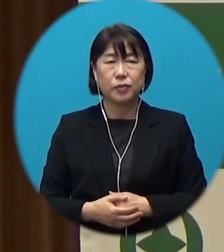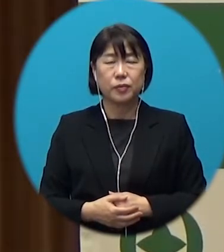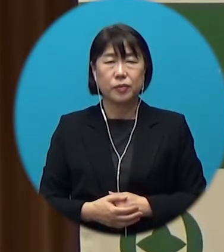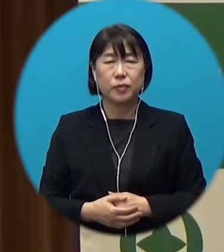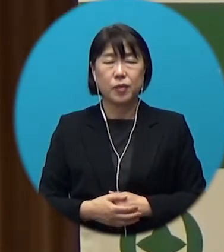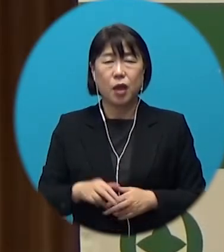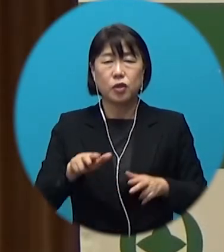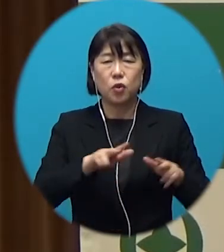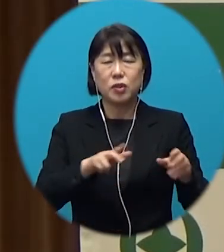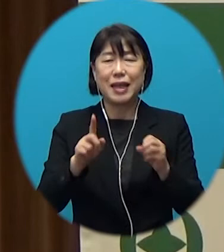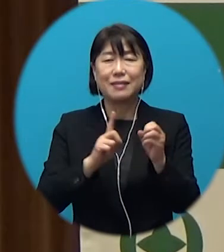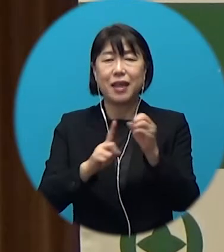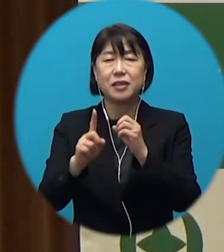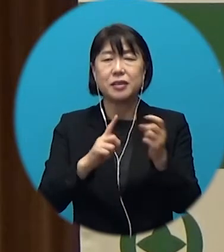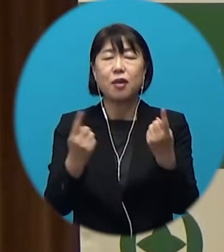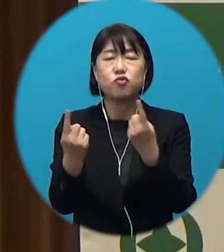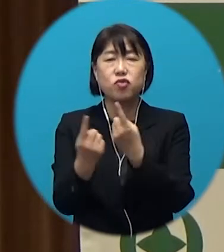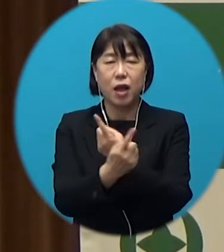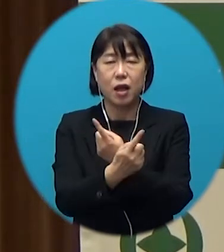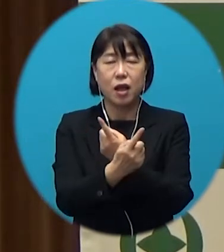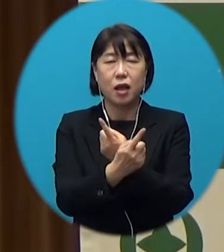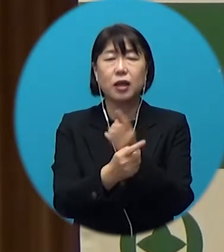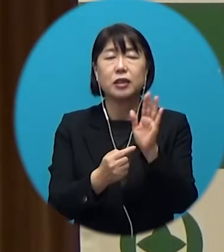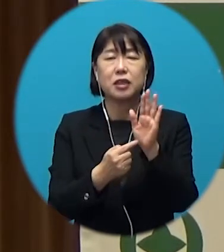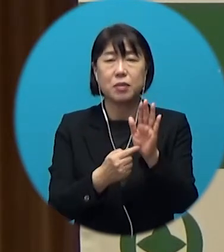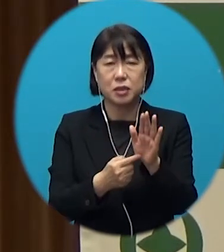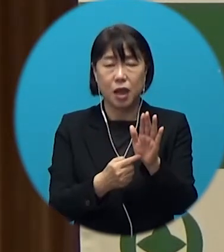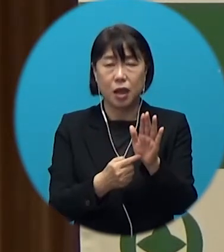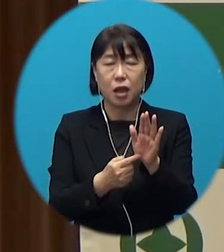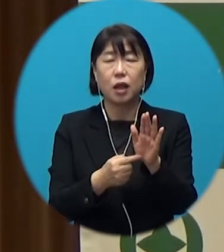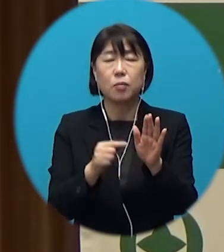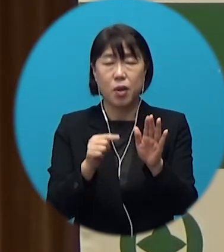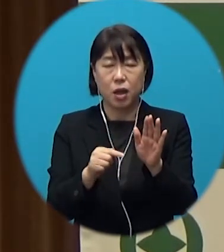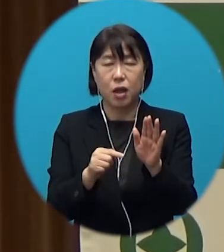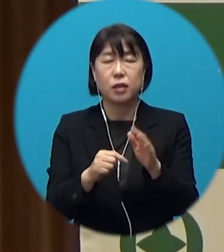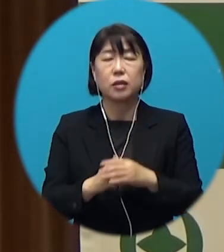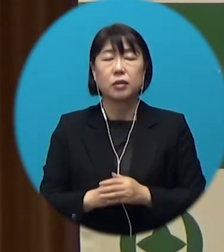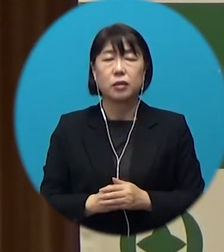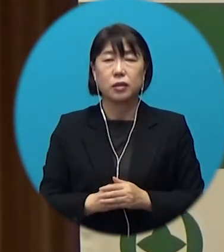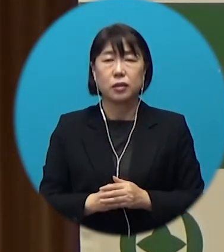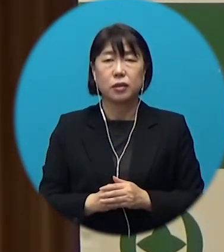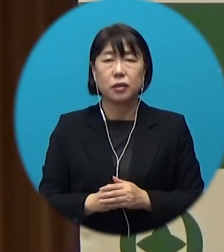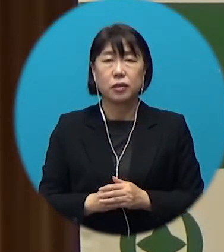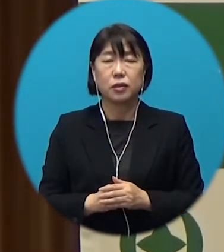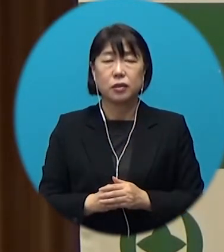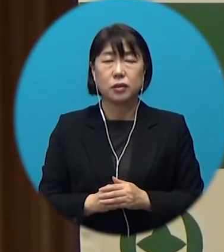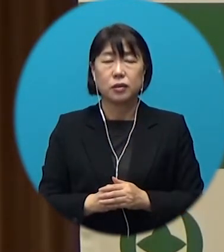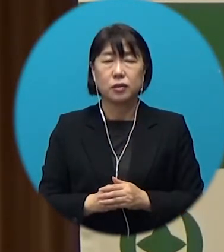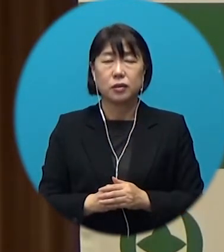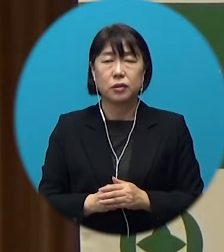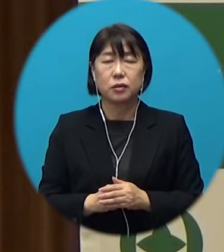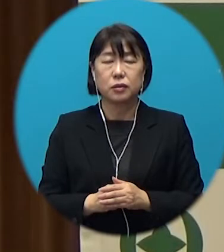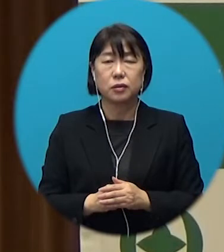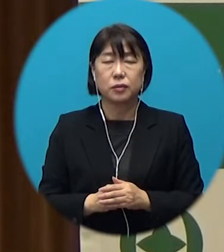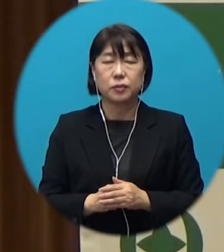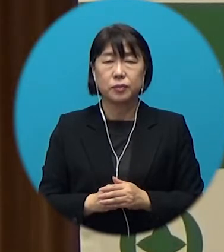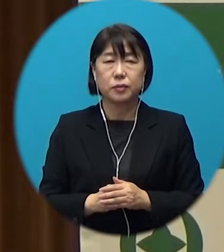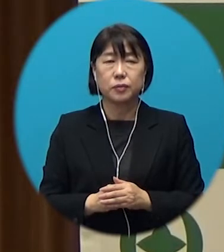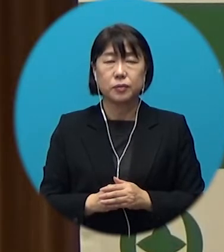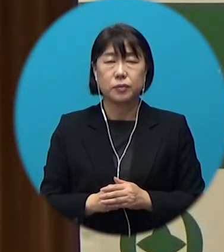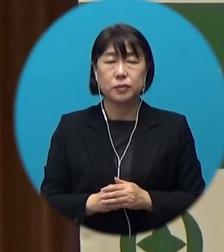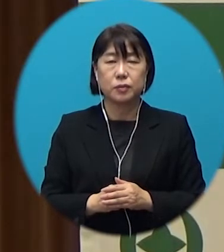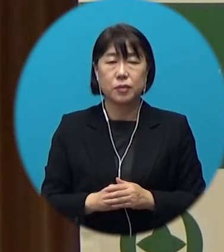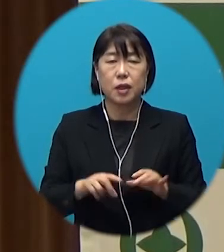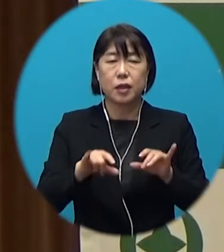タル化ですけども、はい、これ、鶴瓶市長もお話しされてますように、市役所だけということではないと。民間であると